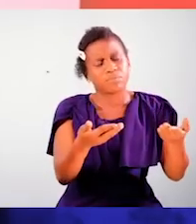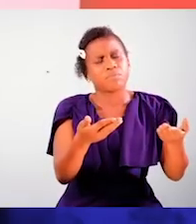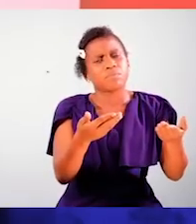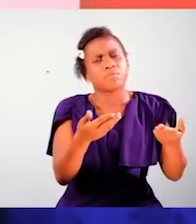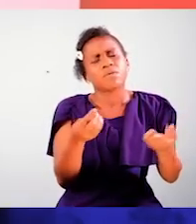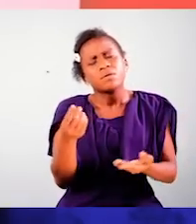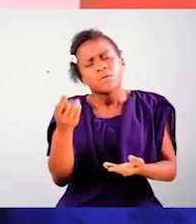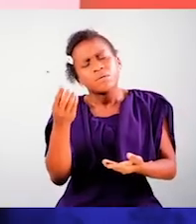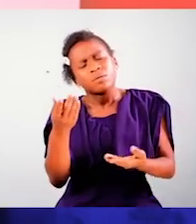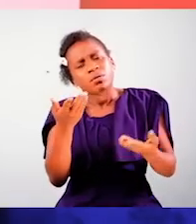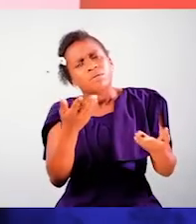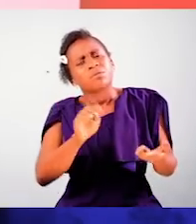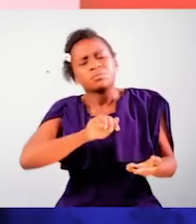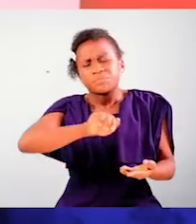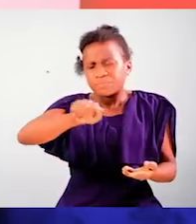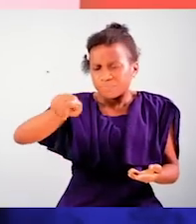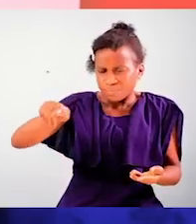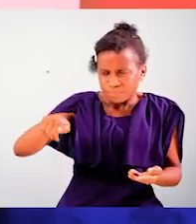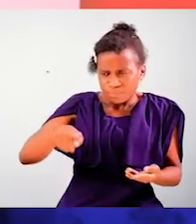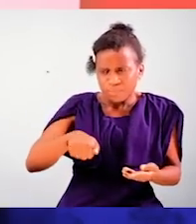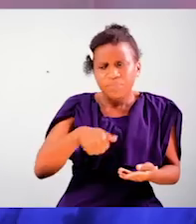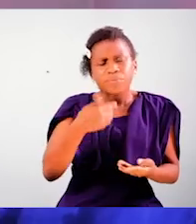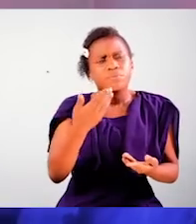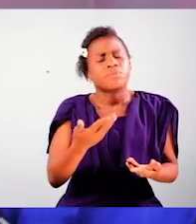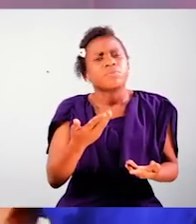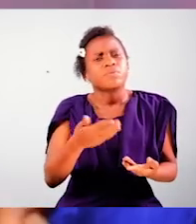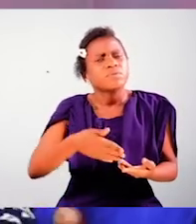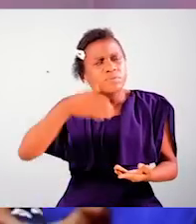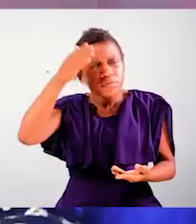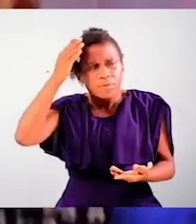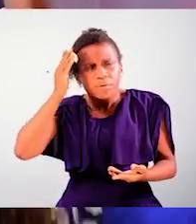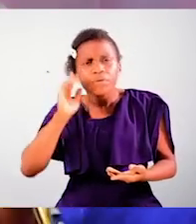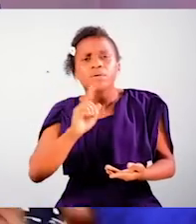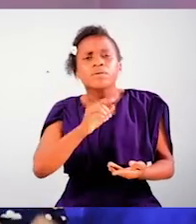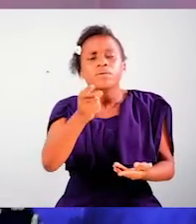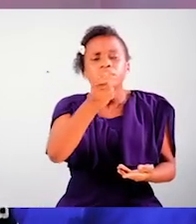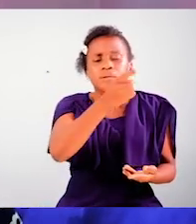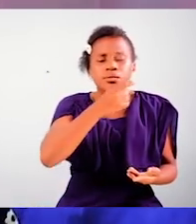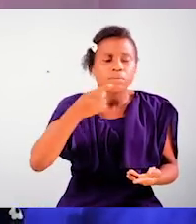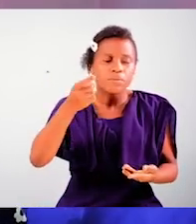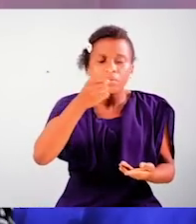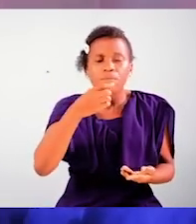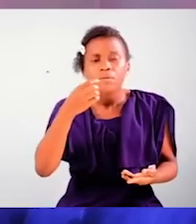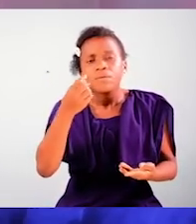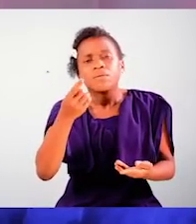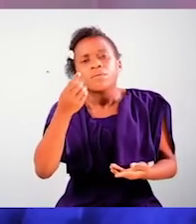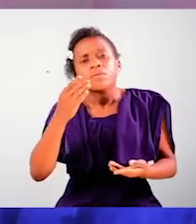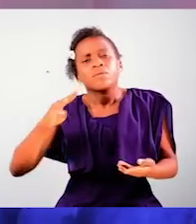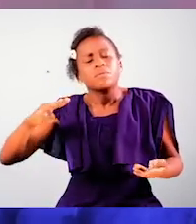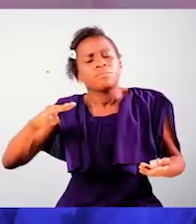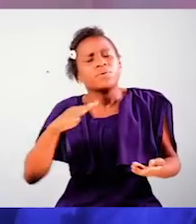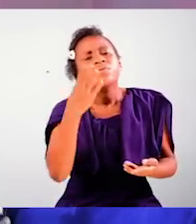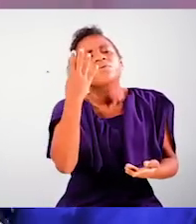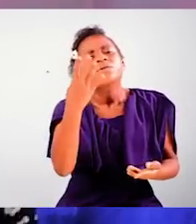serikali. Serikali ilikuwa inadaiwa hela kidogo sana. Sana. Wewe leo umetuletea bilioni 4. Lakini umeweka maliba